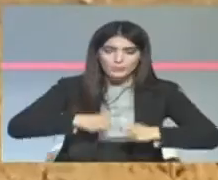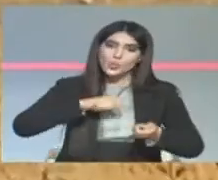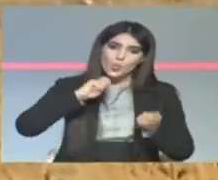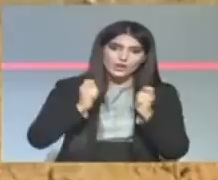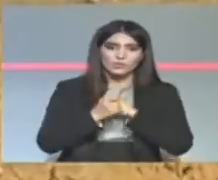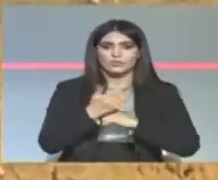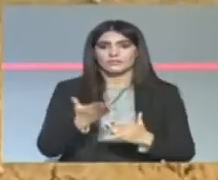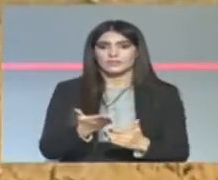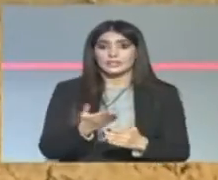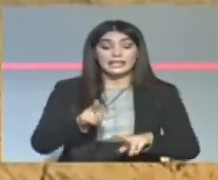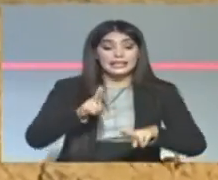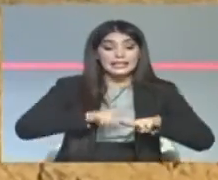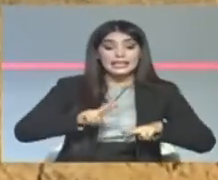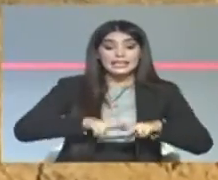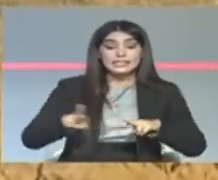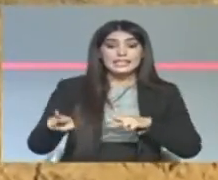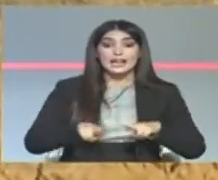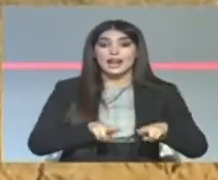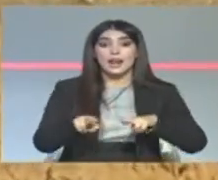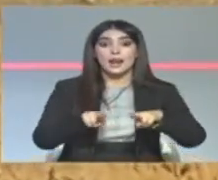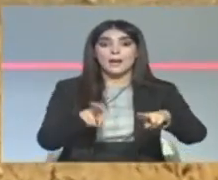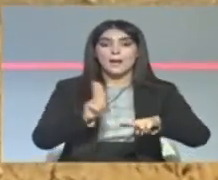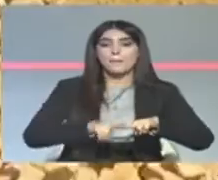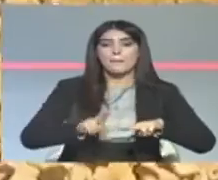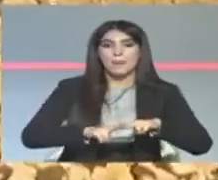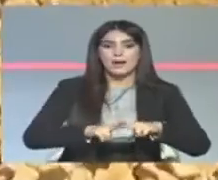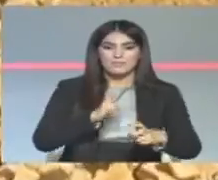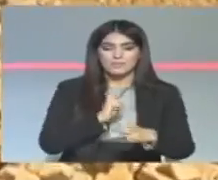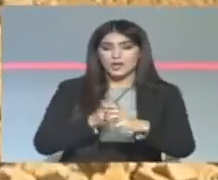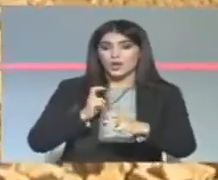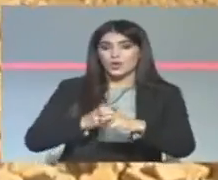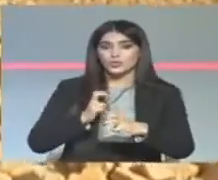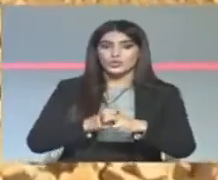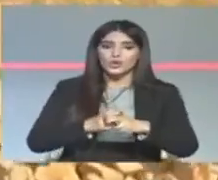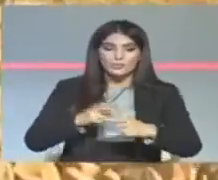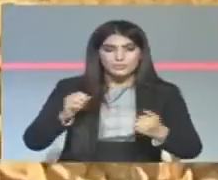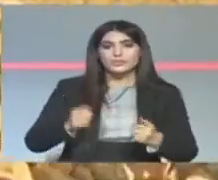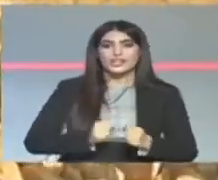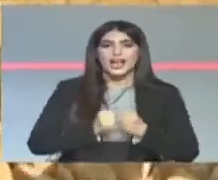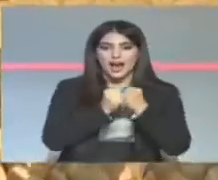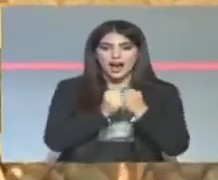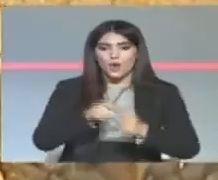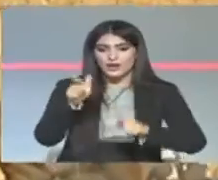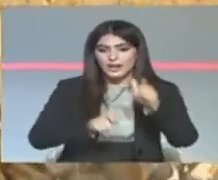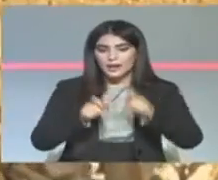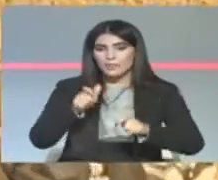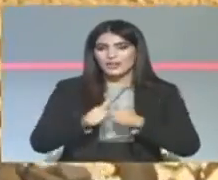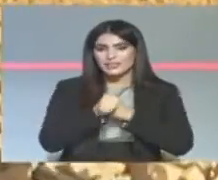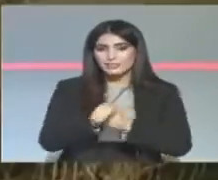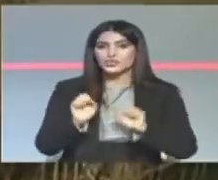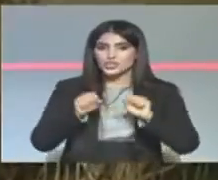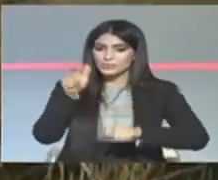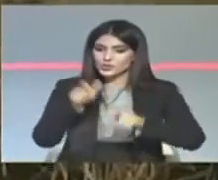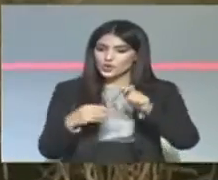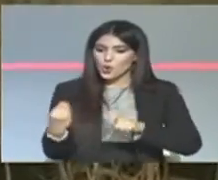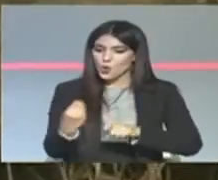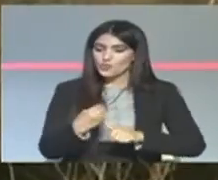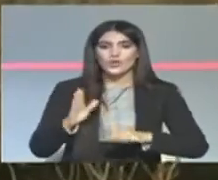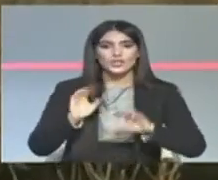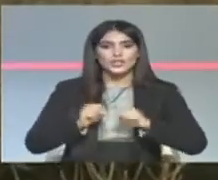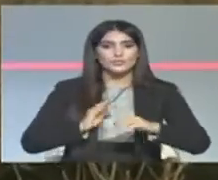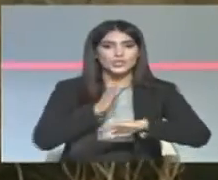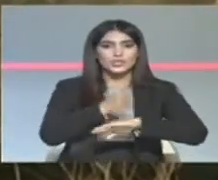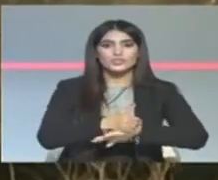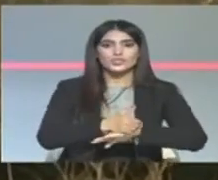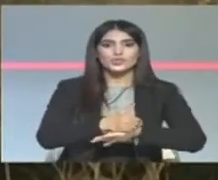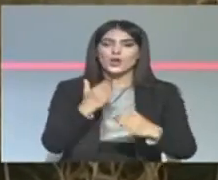تشييد هذا المسلك الذي سيفك ولو بصفه وقتيه عزله اهالي منطقه الوزيريه وان بدا مسلكا بدائيا